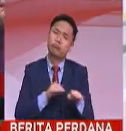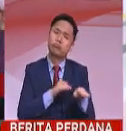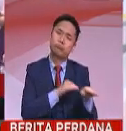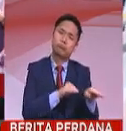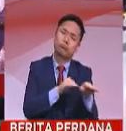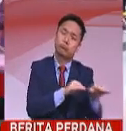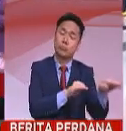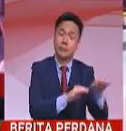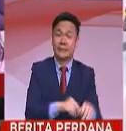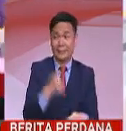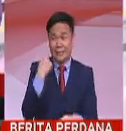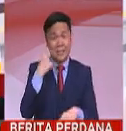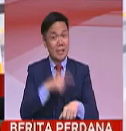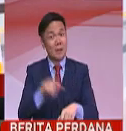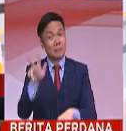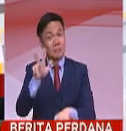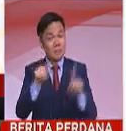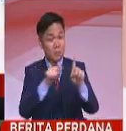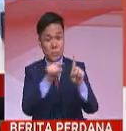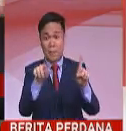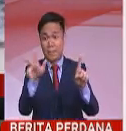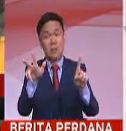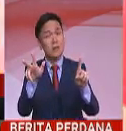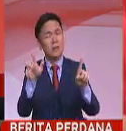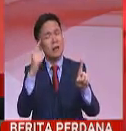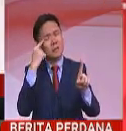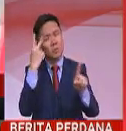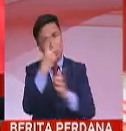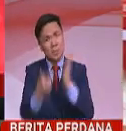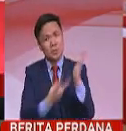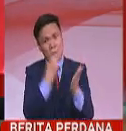So satu sampai ni ketiga je okey lah 2 jam.